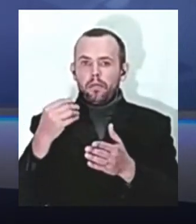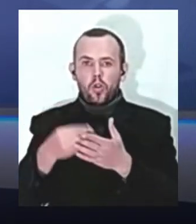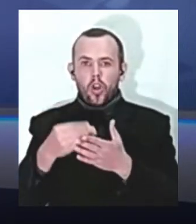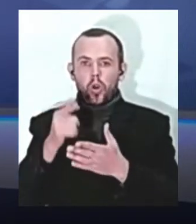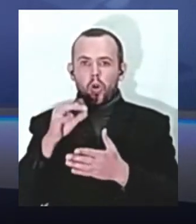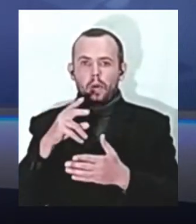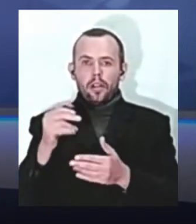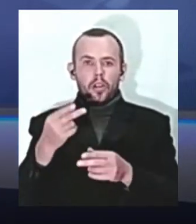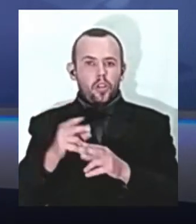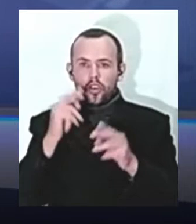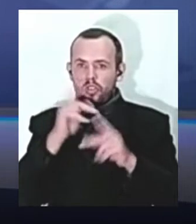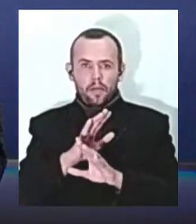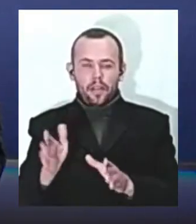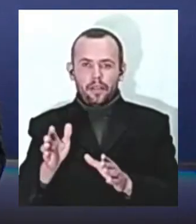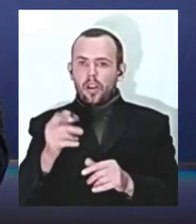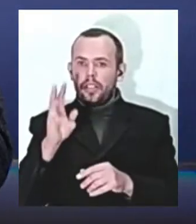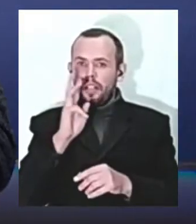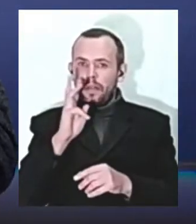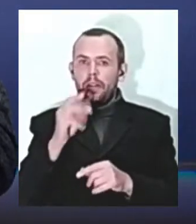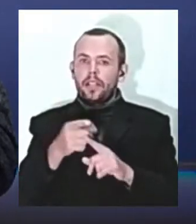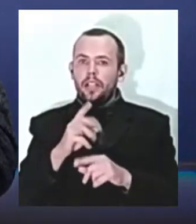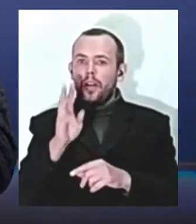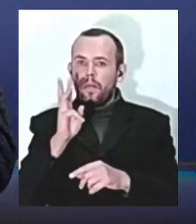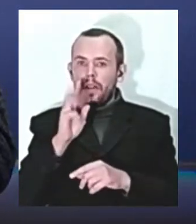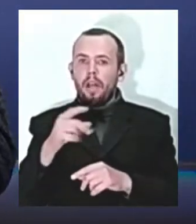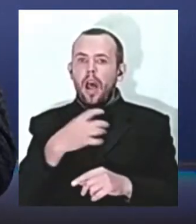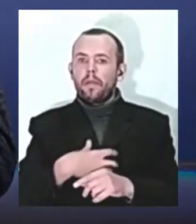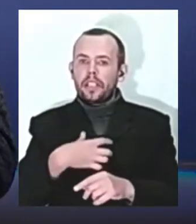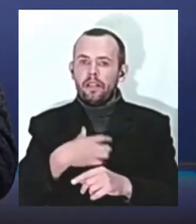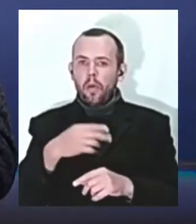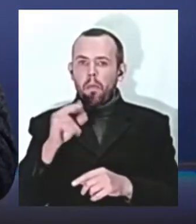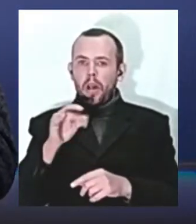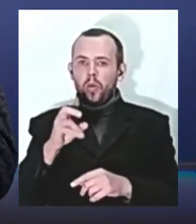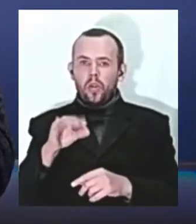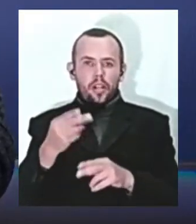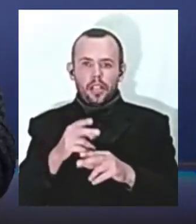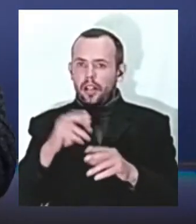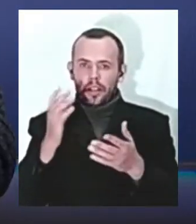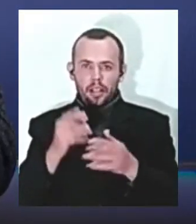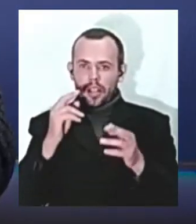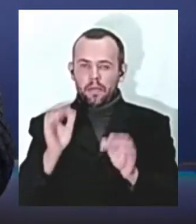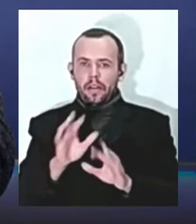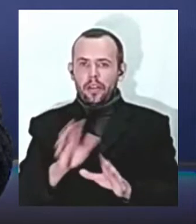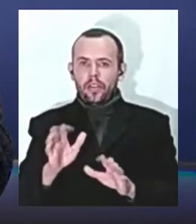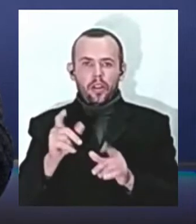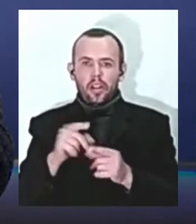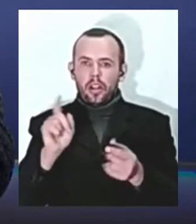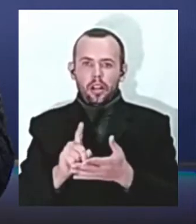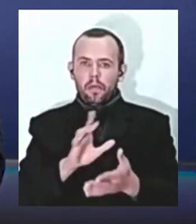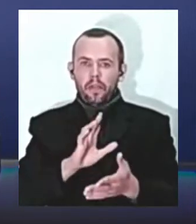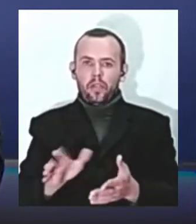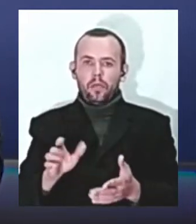неправильно. Це заробітна плата. Це заробітна плата адміністративного персоналу. Це не є правильно. І так не повинно знову ж, бути. Пане Дмитре, я попрошу приклади